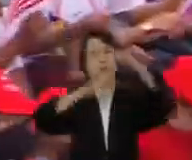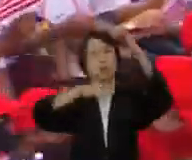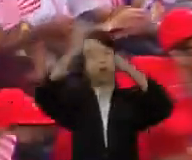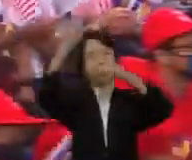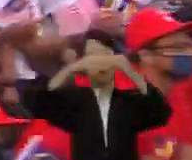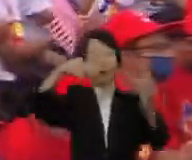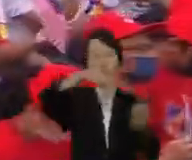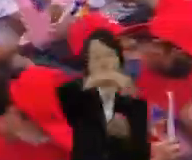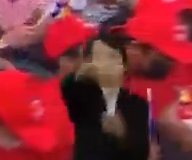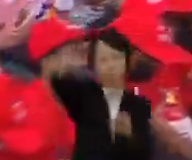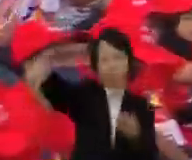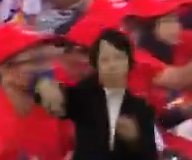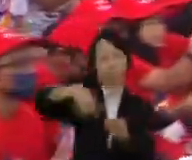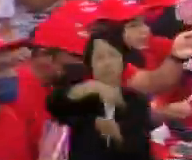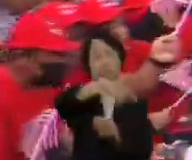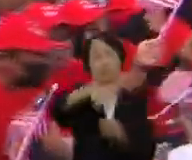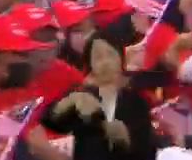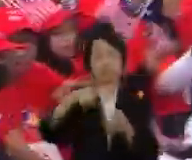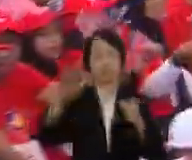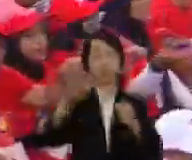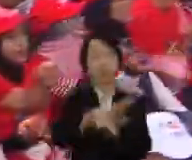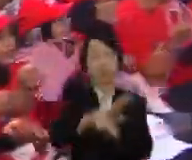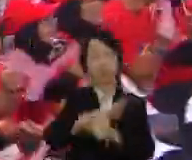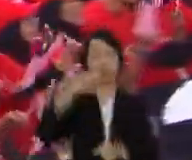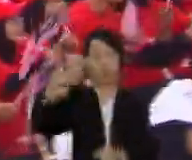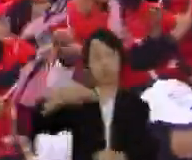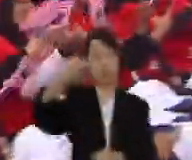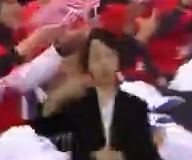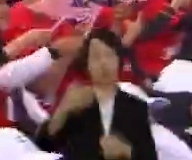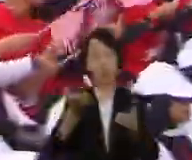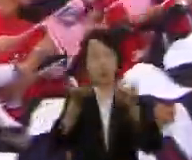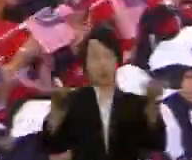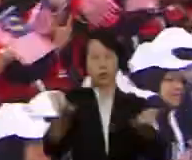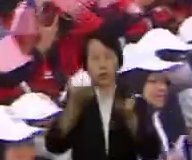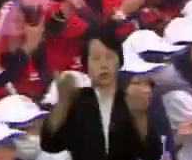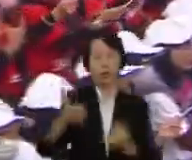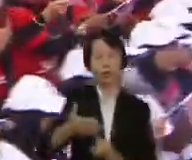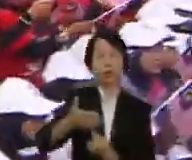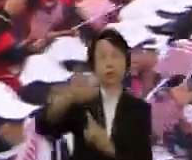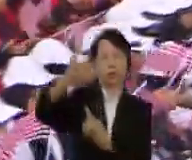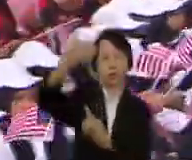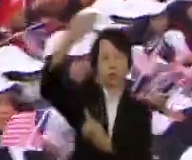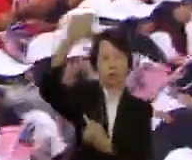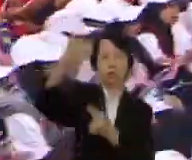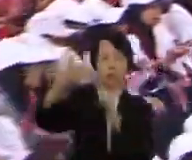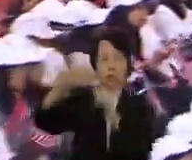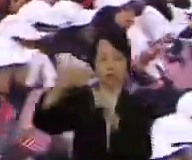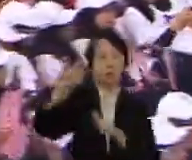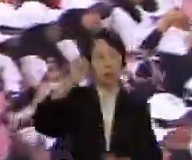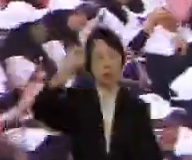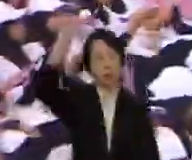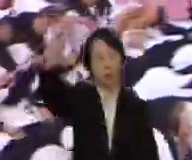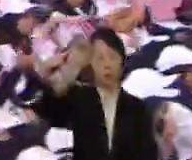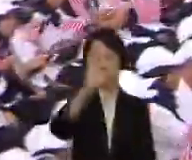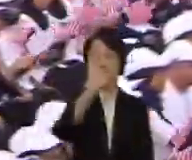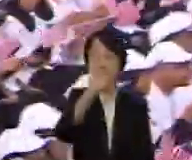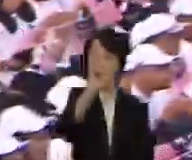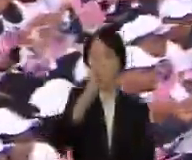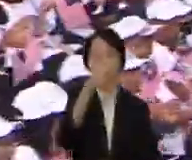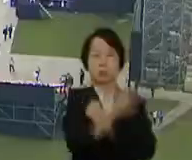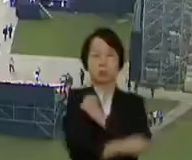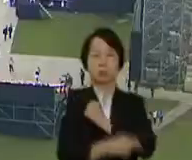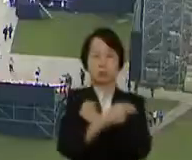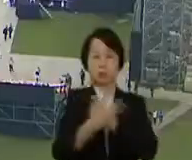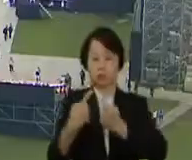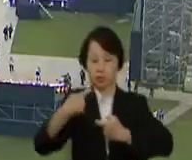di sekitar lokasi penuh bersejarah ini. Bendera adalah lambang kedaulatan sebuah negara.